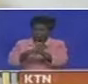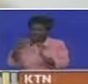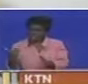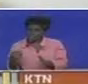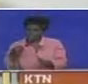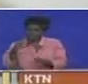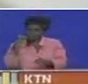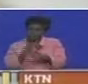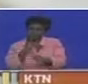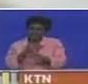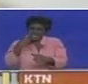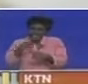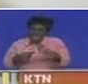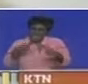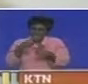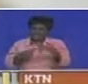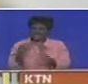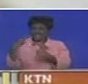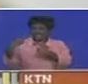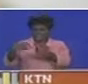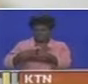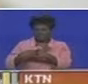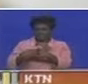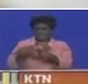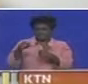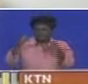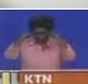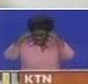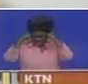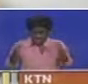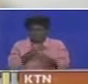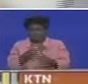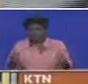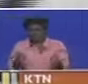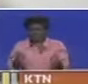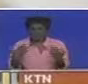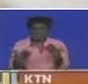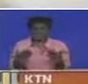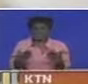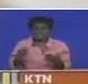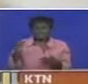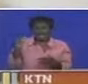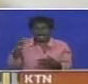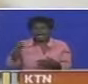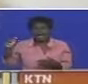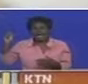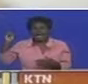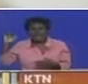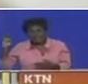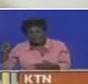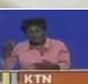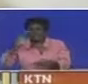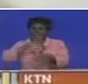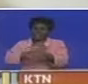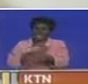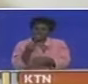amefanya kazi kwa miaka minane, alikuwa anastahili kwenda labda Alliance Girls or Alliance Boys or Mangu, akipata kwa